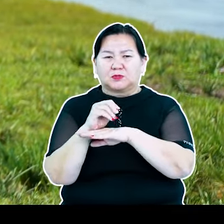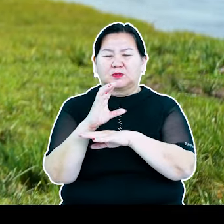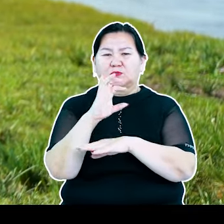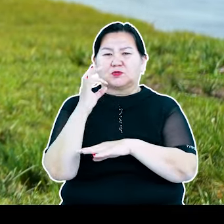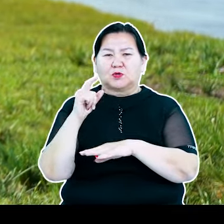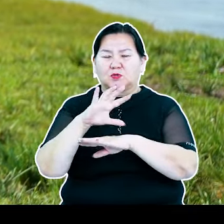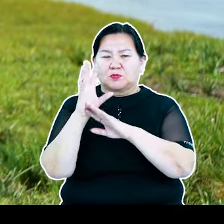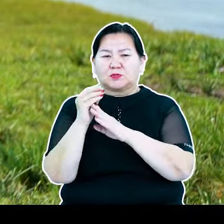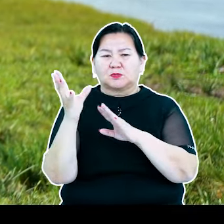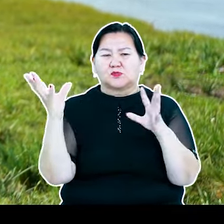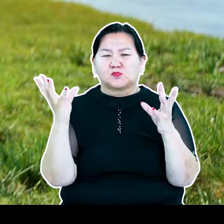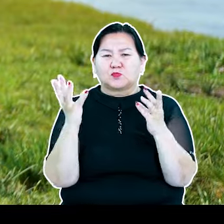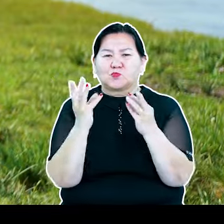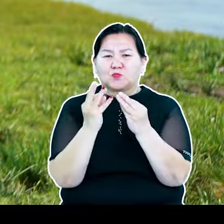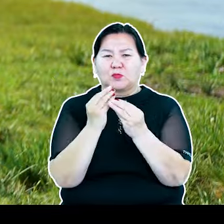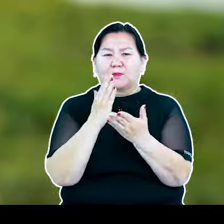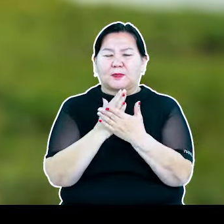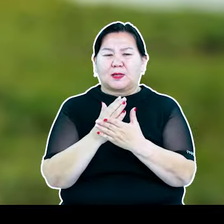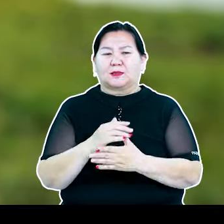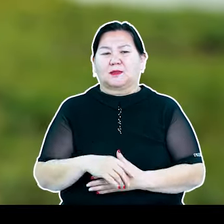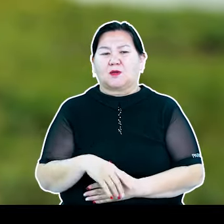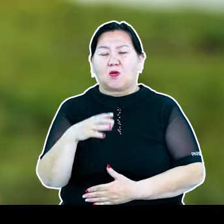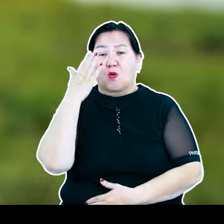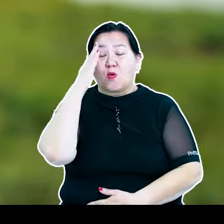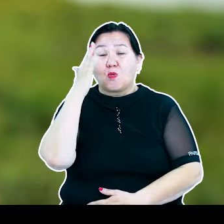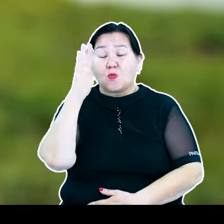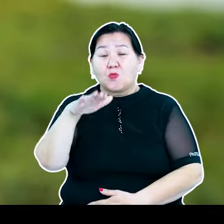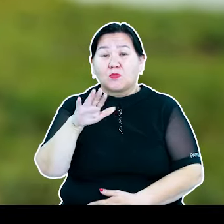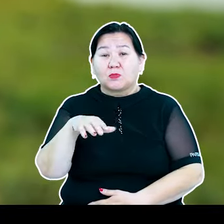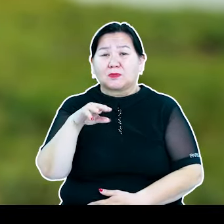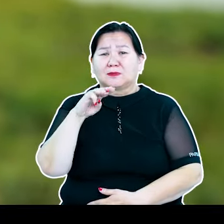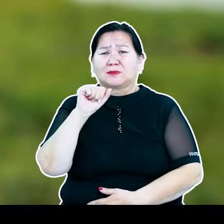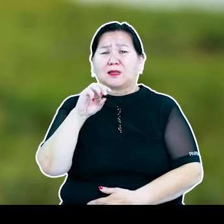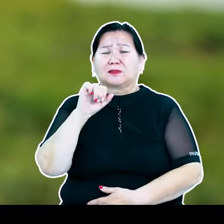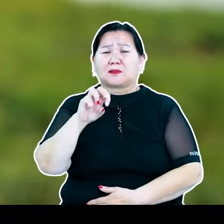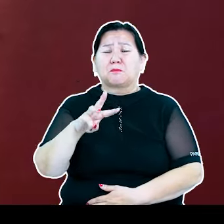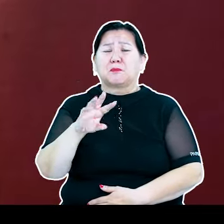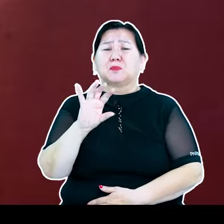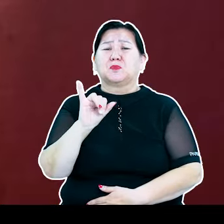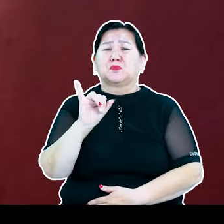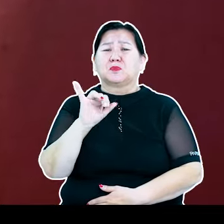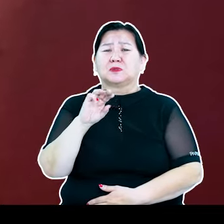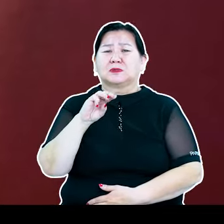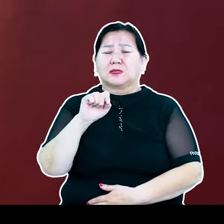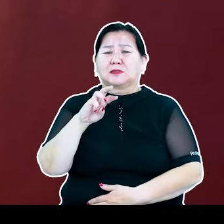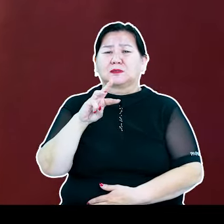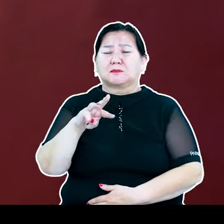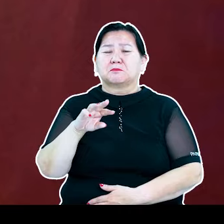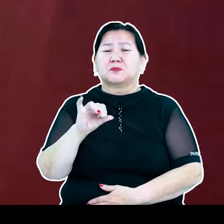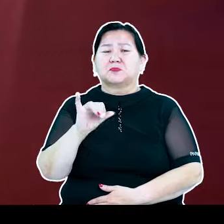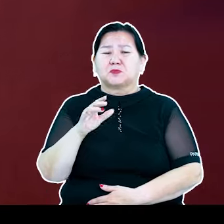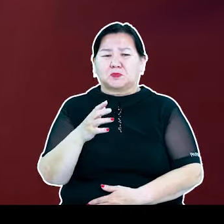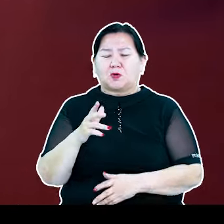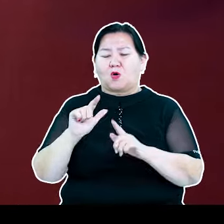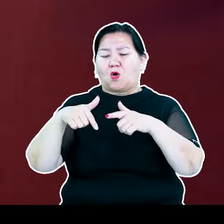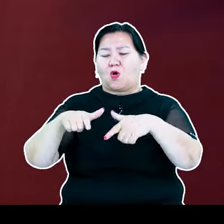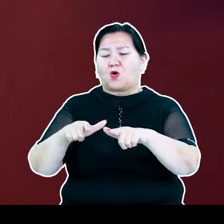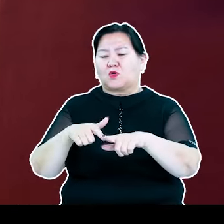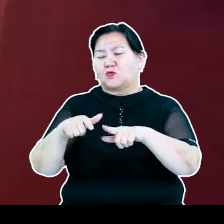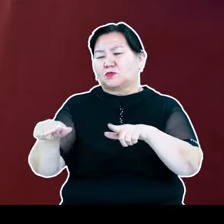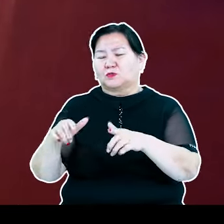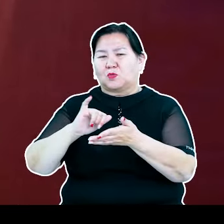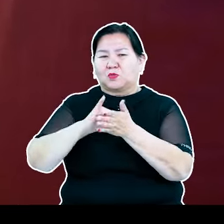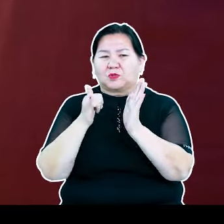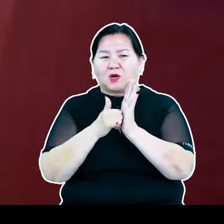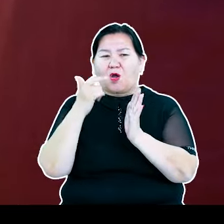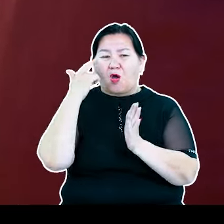л сэргэцсэн байна шүү. Өвөө татам гэж юу юм бэ? Голын иргэн төрөлх те өвөө утгыг нь ойлгоод